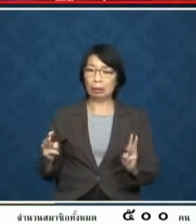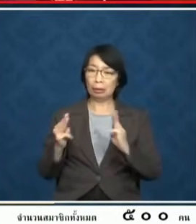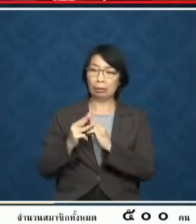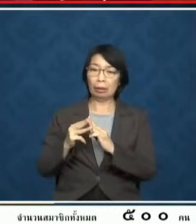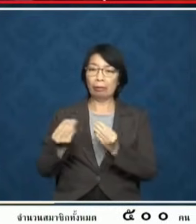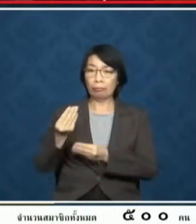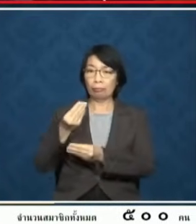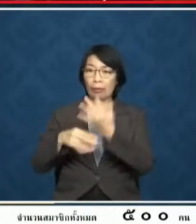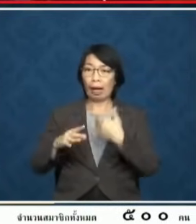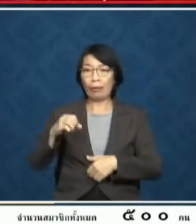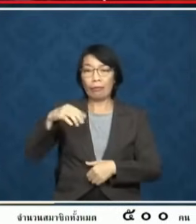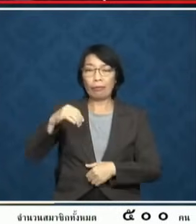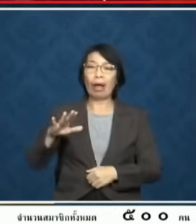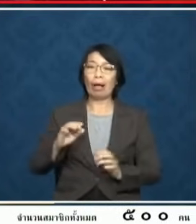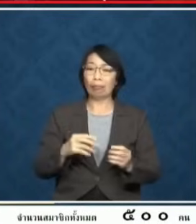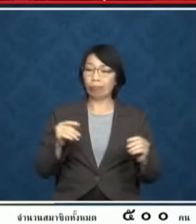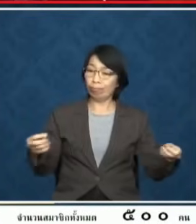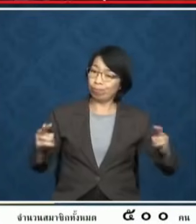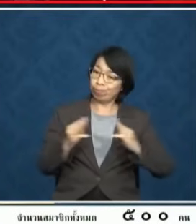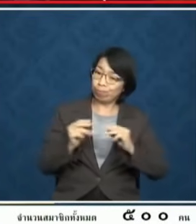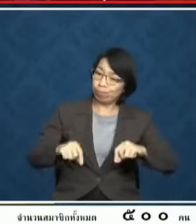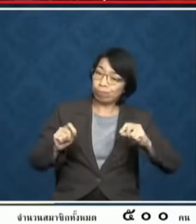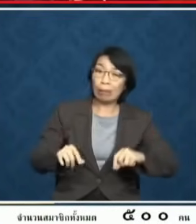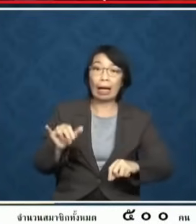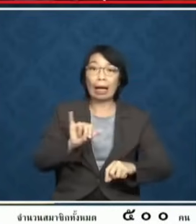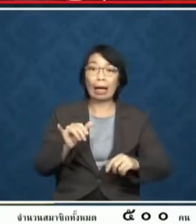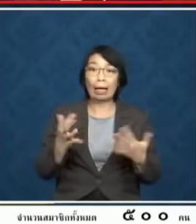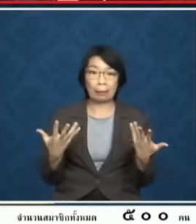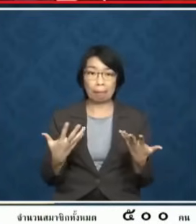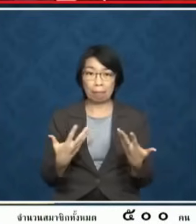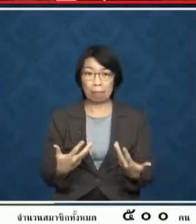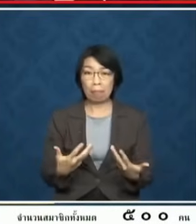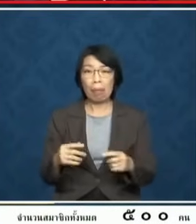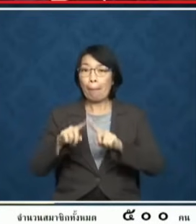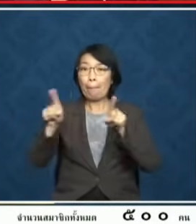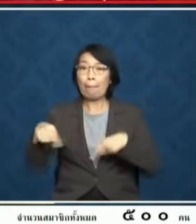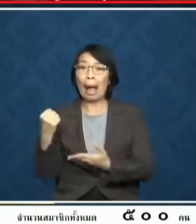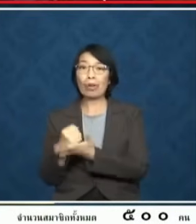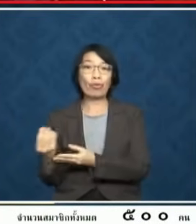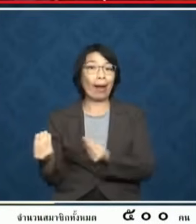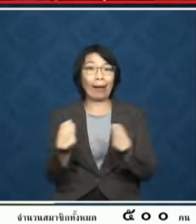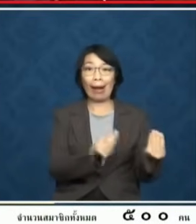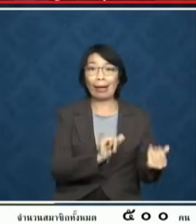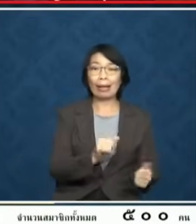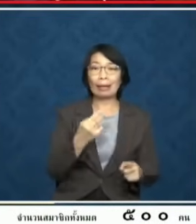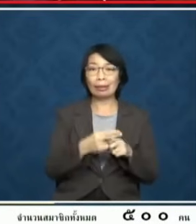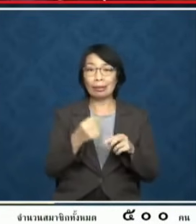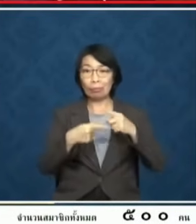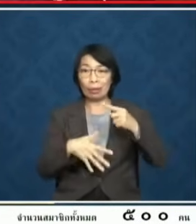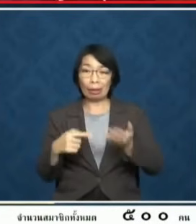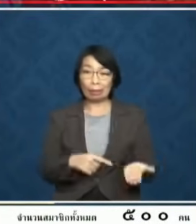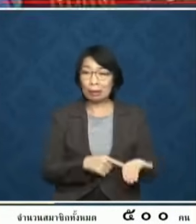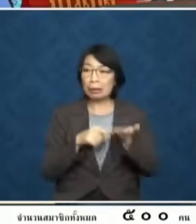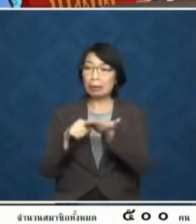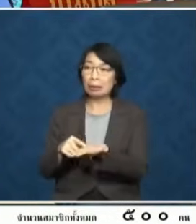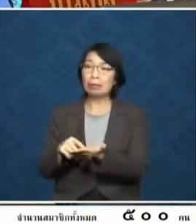ไฟฟ้ากับการไฟฟ้าฝ่ายผลิตแห่งประเทศไทยแล้วก็ประกอบกับการที่ยังไม่มีใบอนุญาตแล้วก็ยังไม่อยู่ในบัญชีรายชื่อบริษัทที่ยื่น